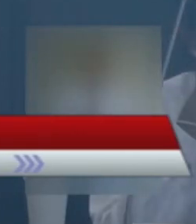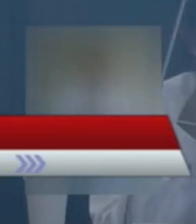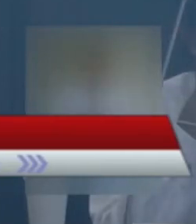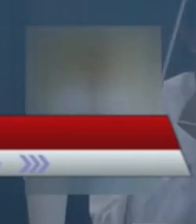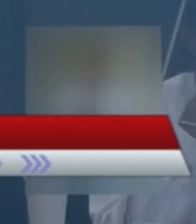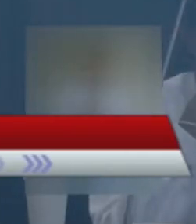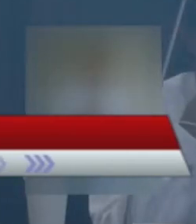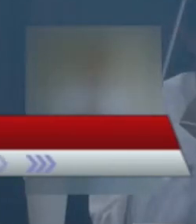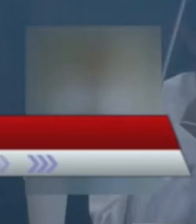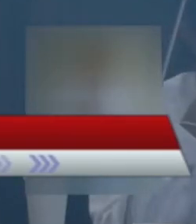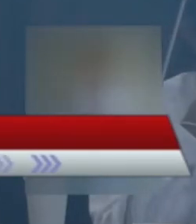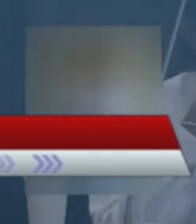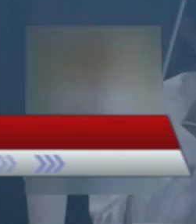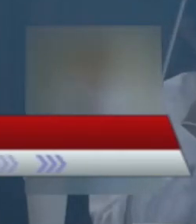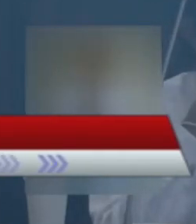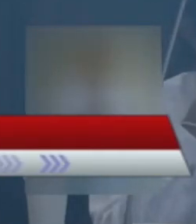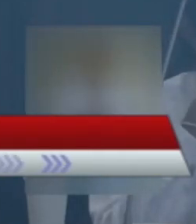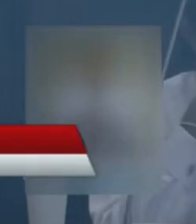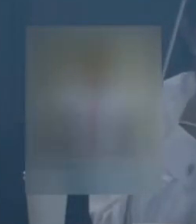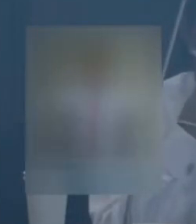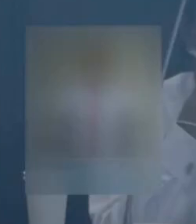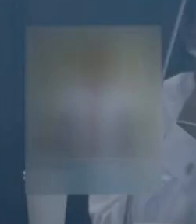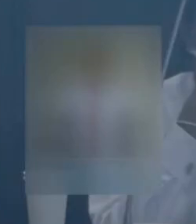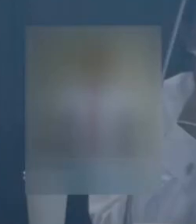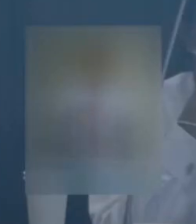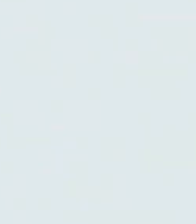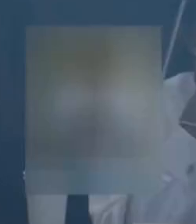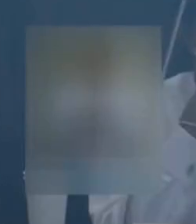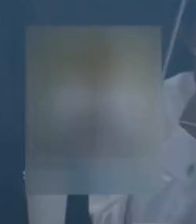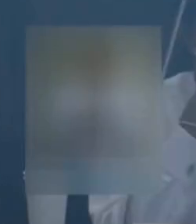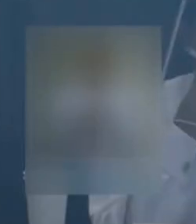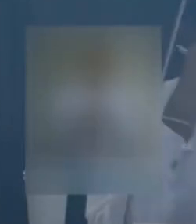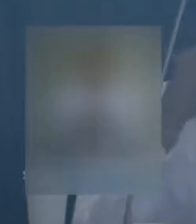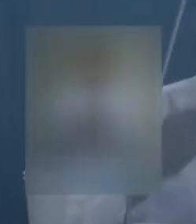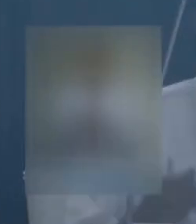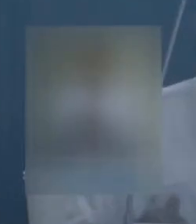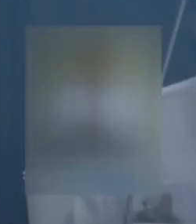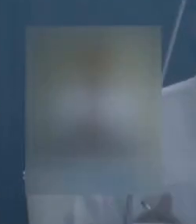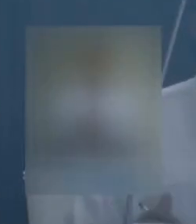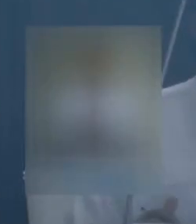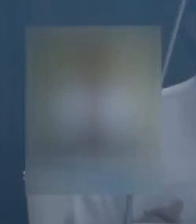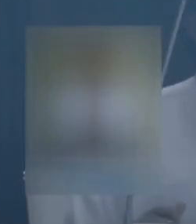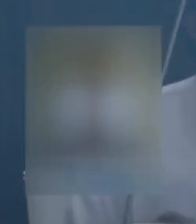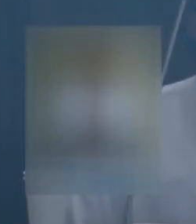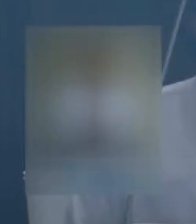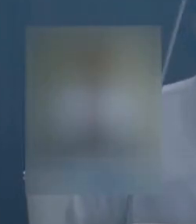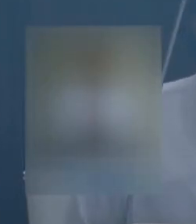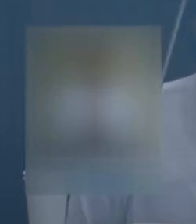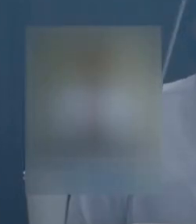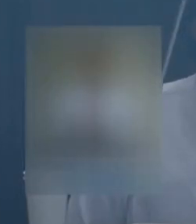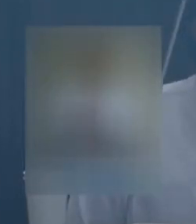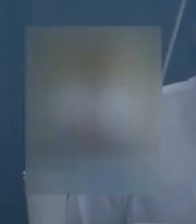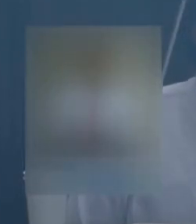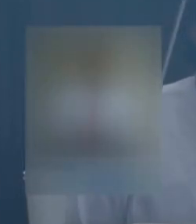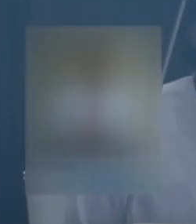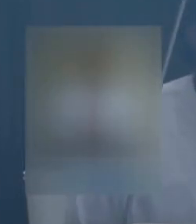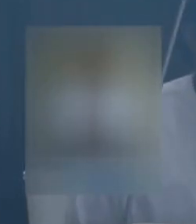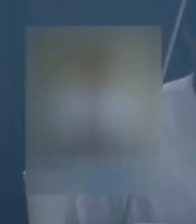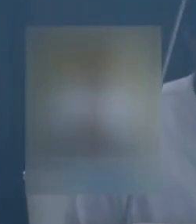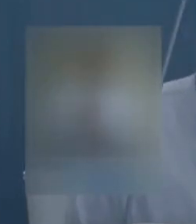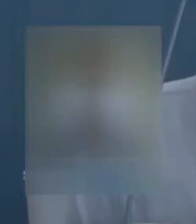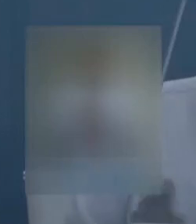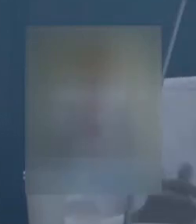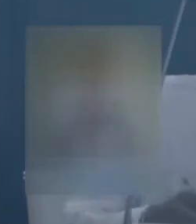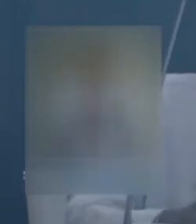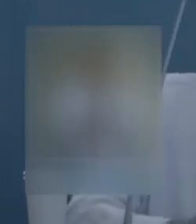සේවයේ බඳවා ගන්න වෙන්නේ. ඇයි දැන් මේ අයවැය ලේකේ ලබන වැඩ කරනවා නේ මේ මොළහතේ අයවැය ලේකණය දැන් ඔය ආණ්ඩු පක්ෂයේ